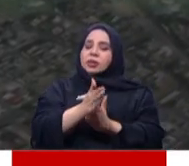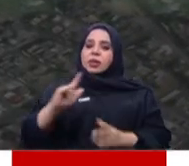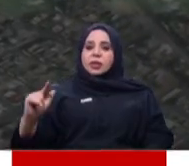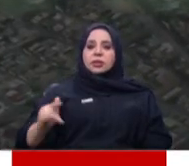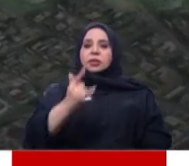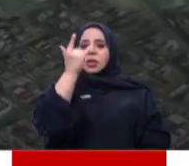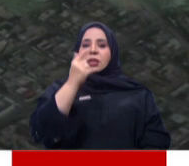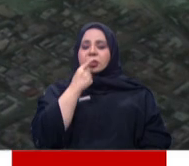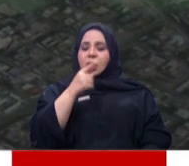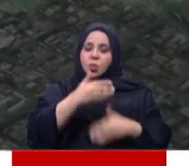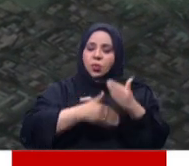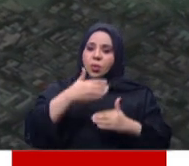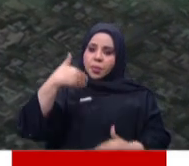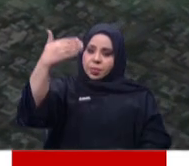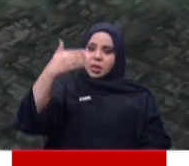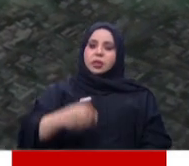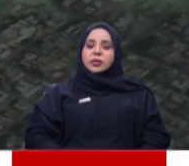لعقود قادمة.